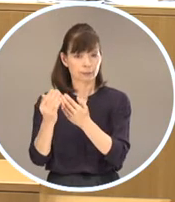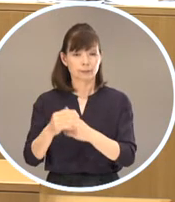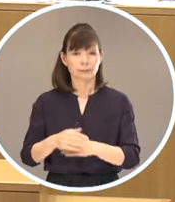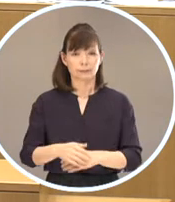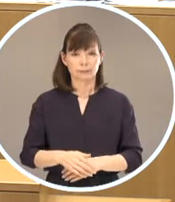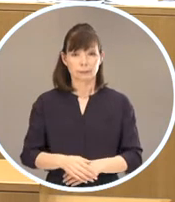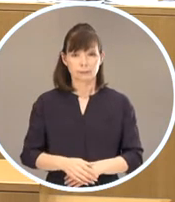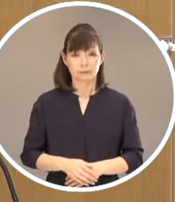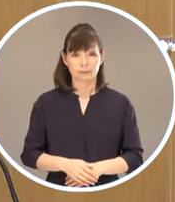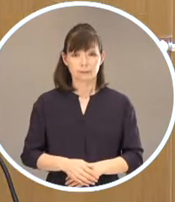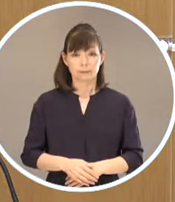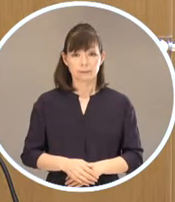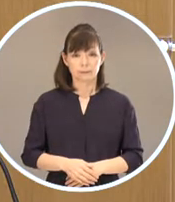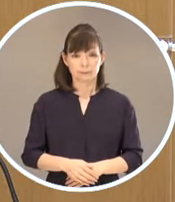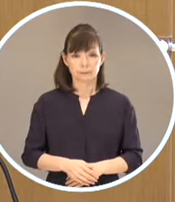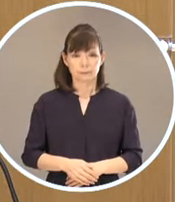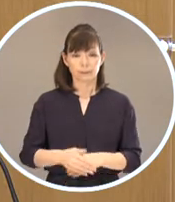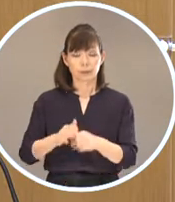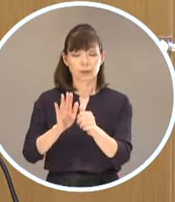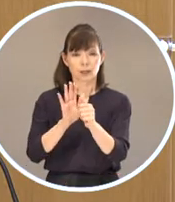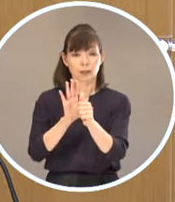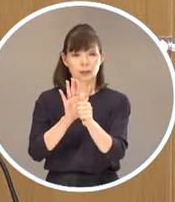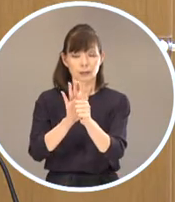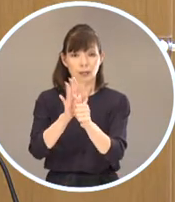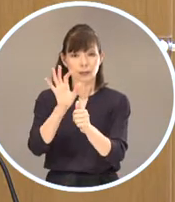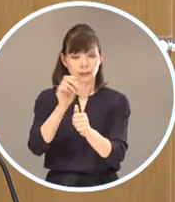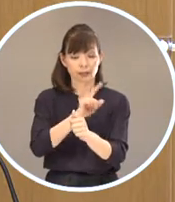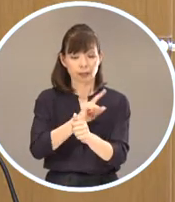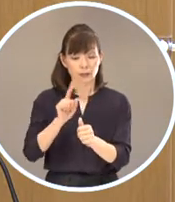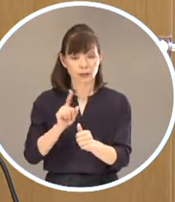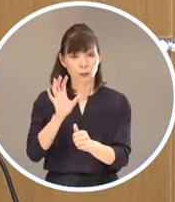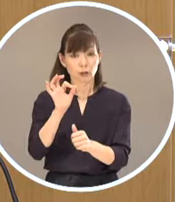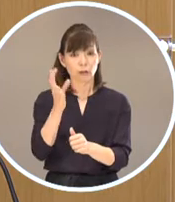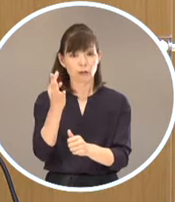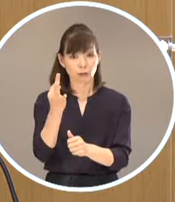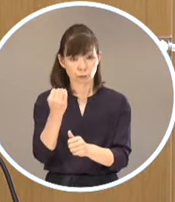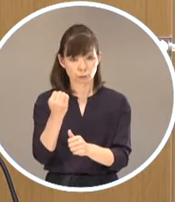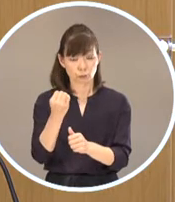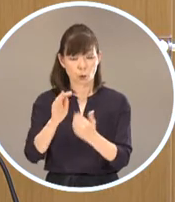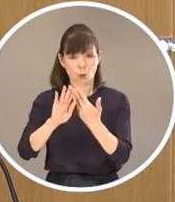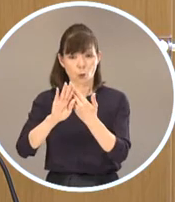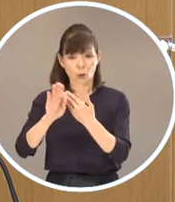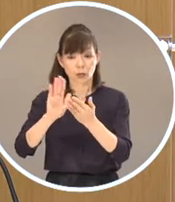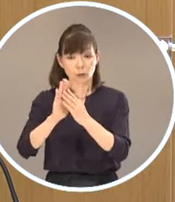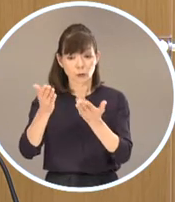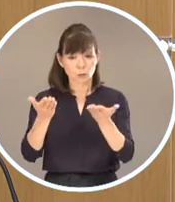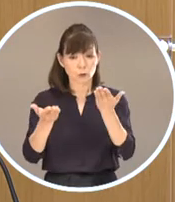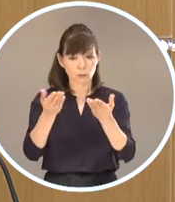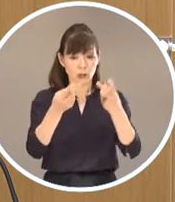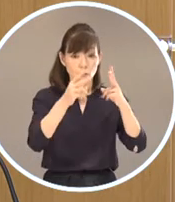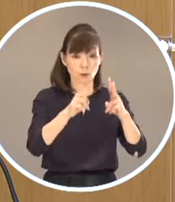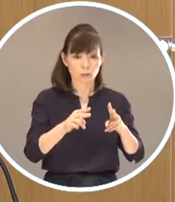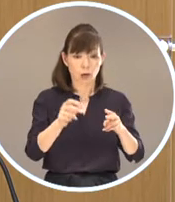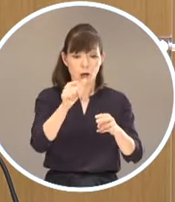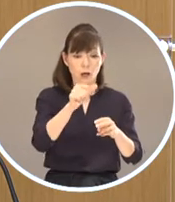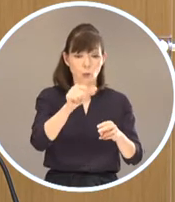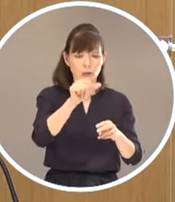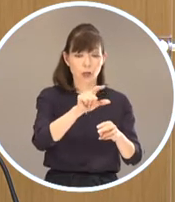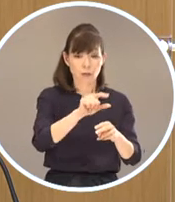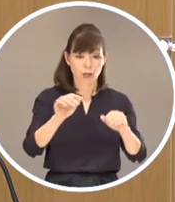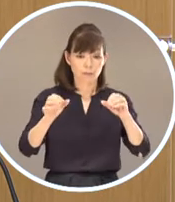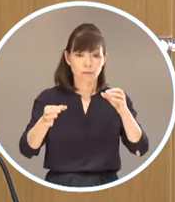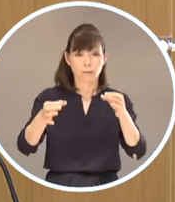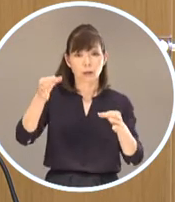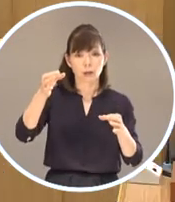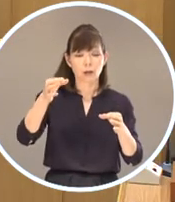。 協力支援金の1日あたりの額を他県より5000円減額した県独自の設